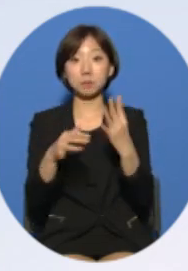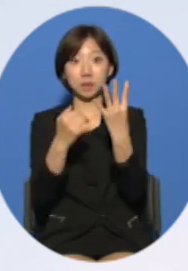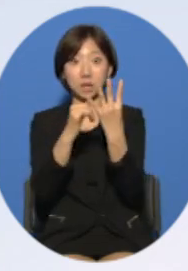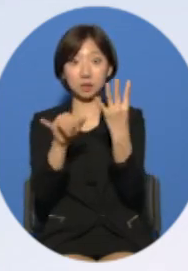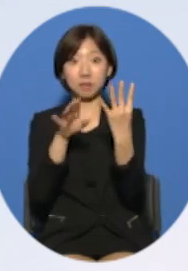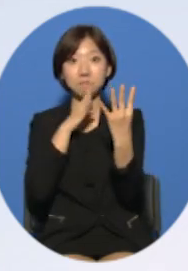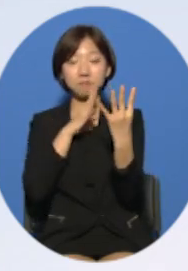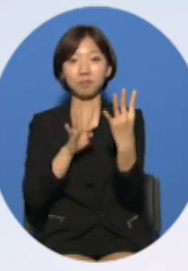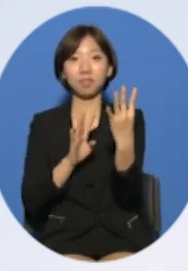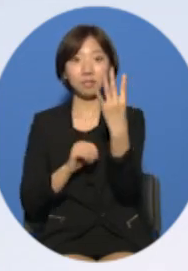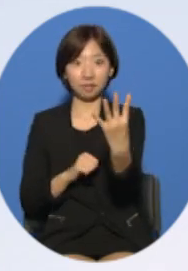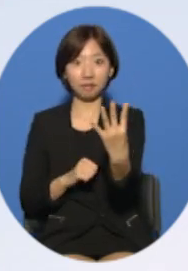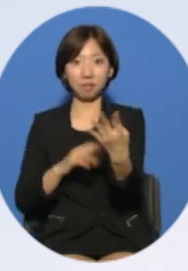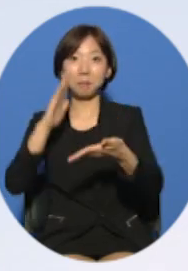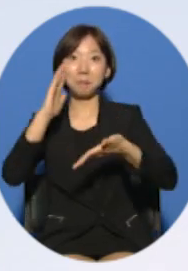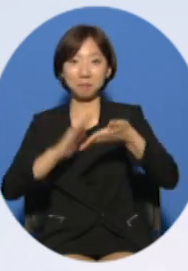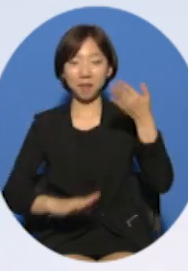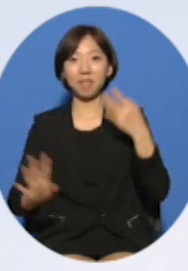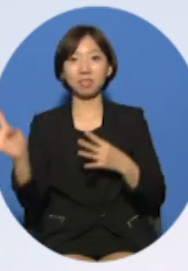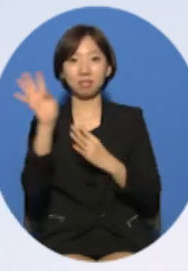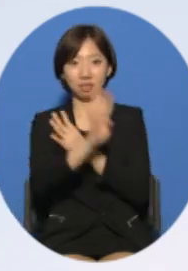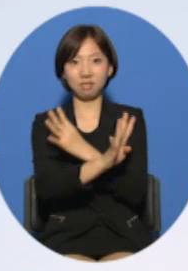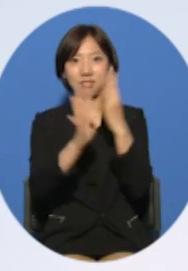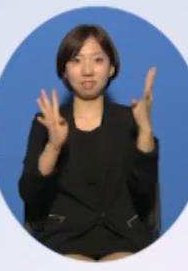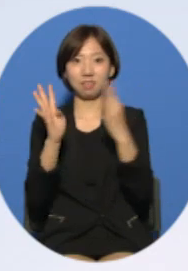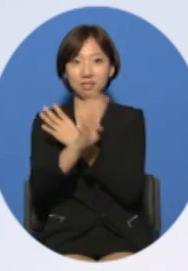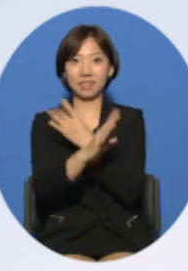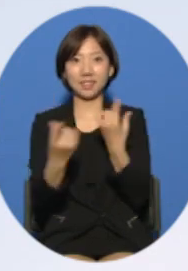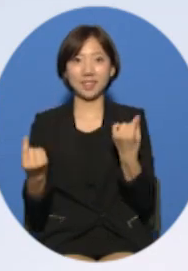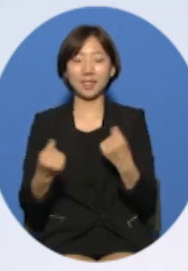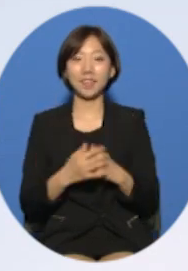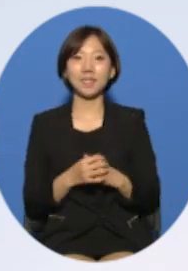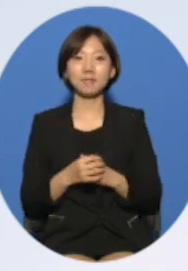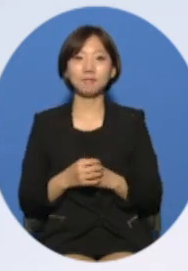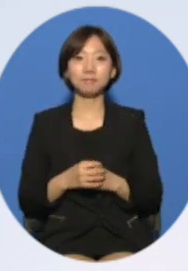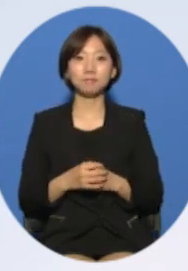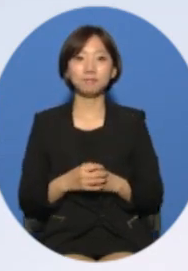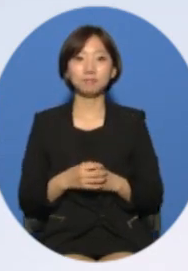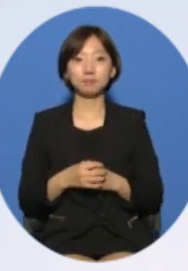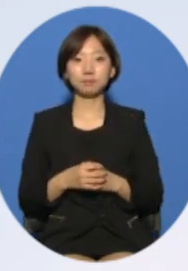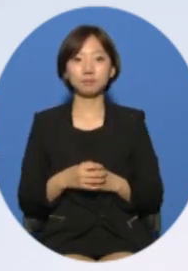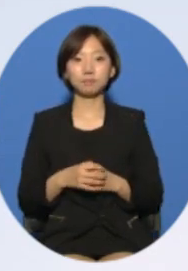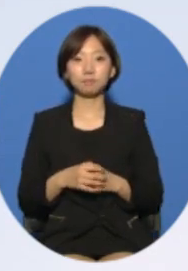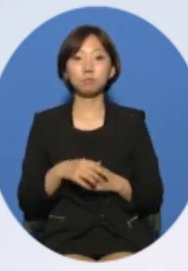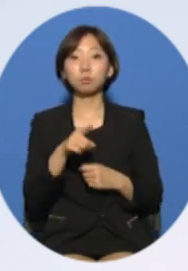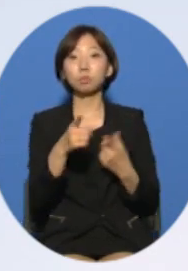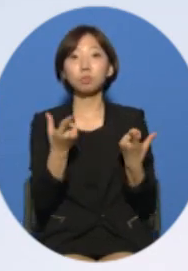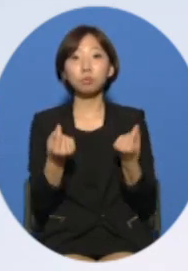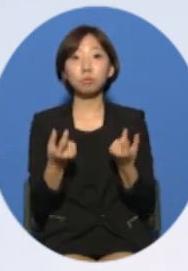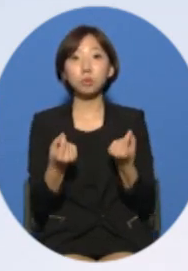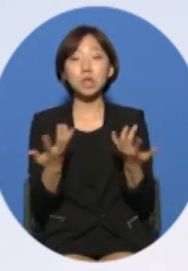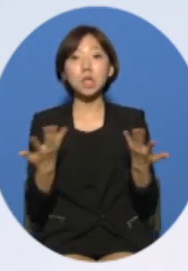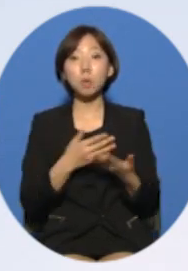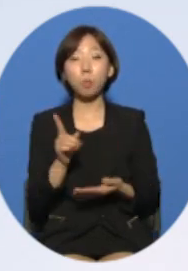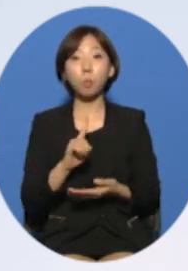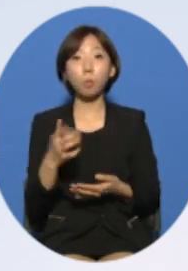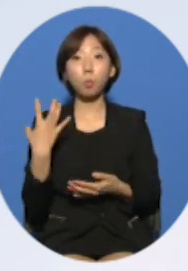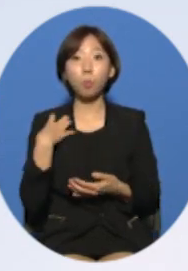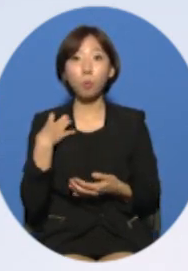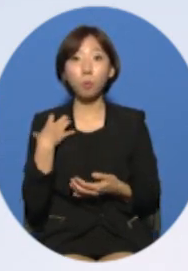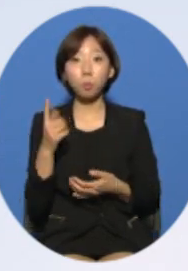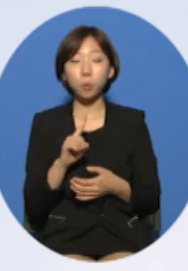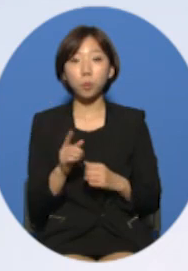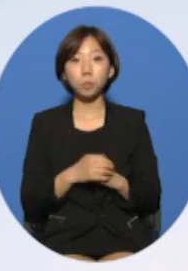교대 참관 할 수 있거든요. 그래서 네 분 또 오시고 또 오후에 또 네 분 하시고 네. 그럴 것 같습니다. 이분들은 어떤 일을 하게 되시죠? 그러니까 이분들은 이제